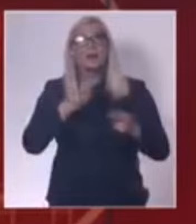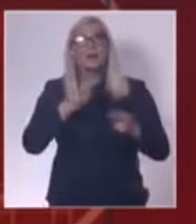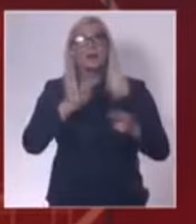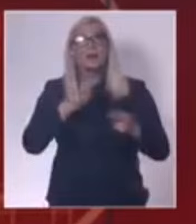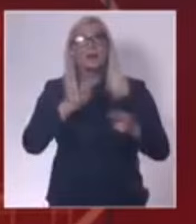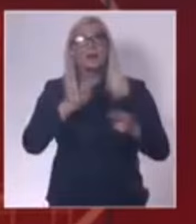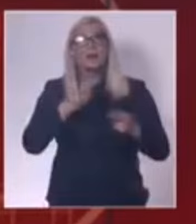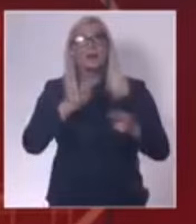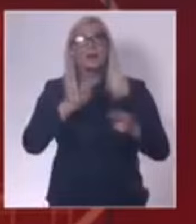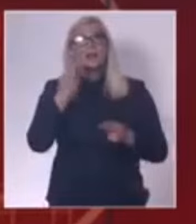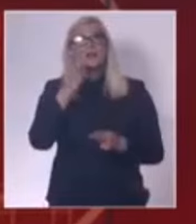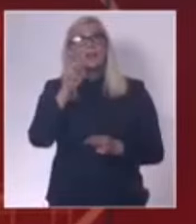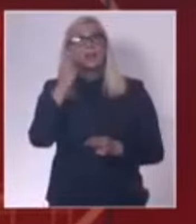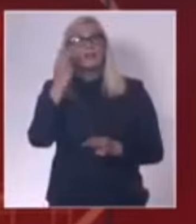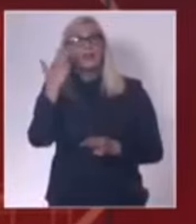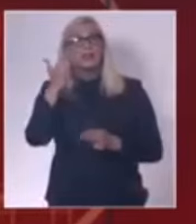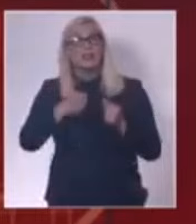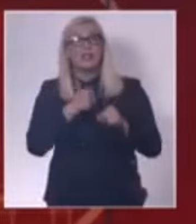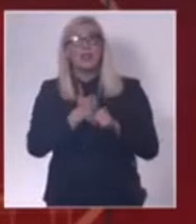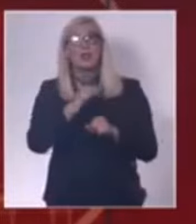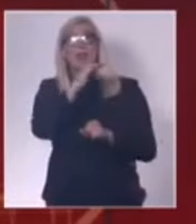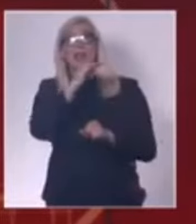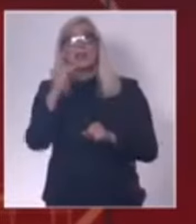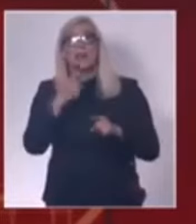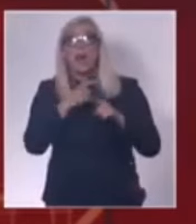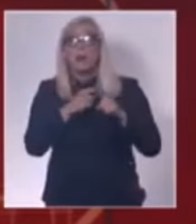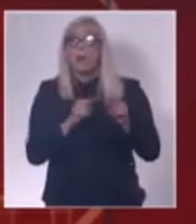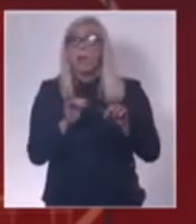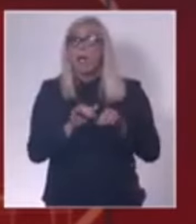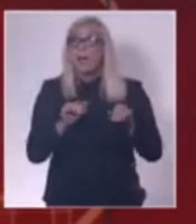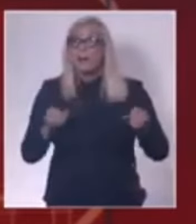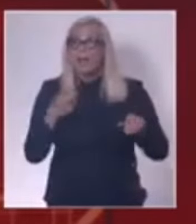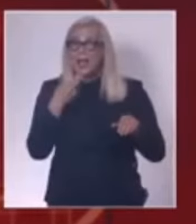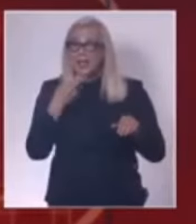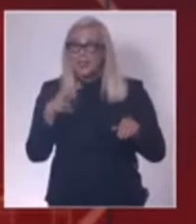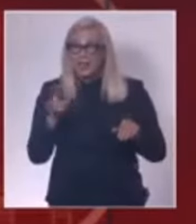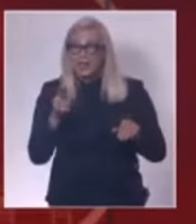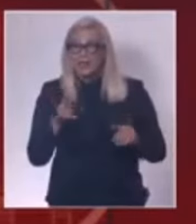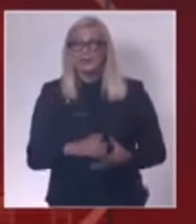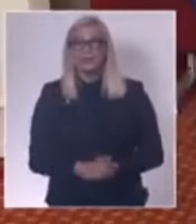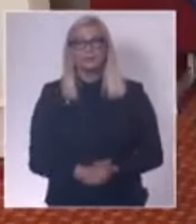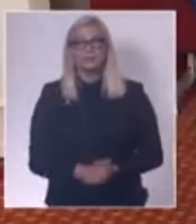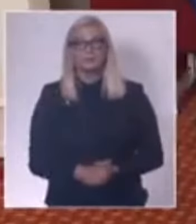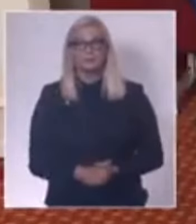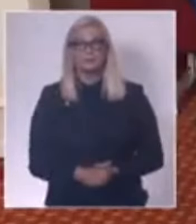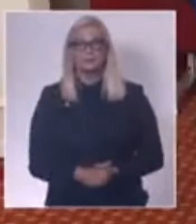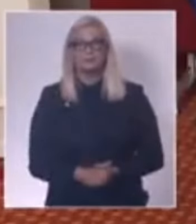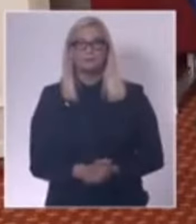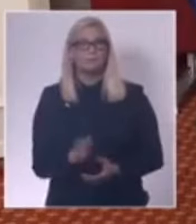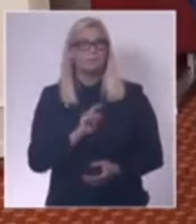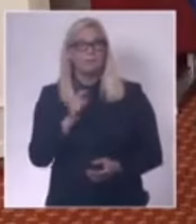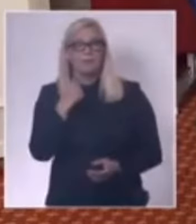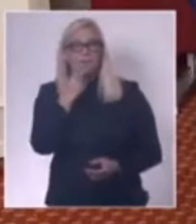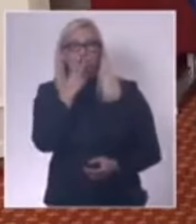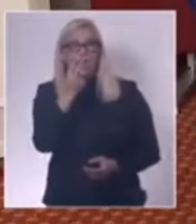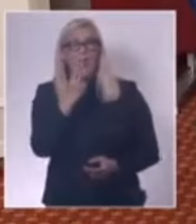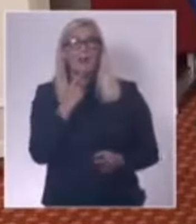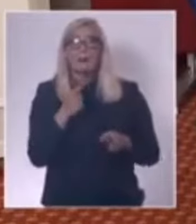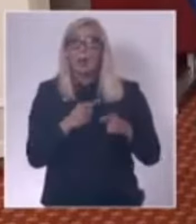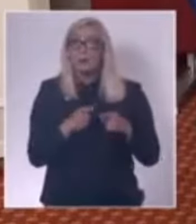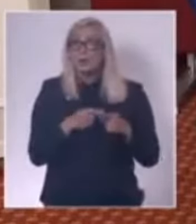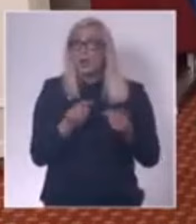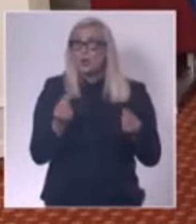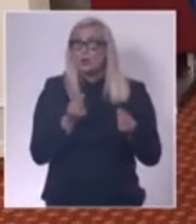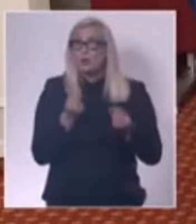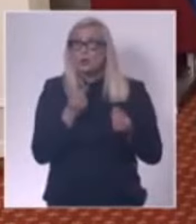Kryeministri i Kosovës Albin Kurti sot po qëndron për vizitë në Maqedoninë e Veriut, ku është pritur në takim nga homologu i tij, Kristian Mickoski.